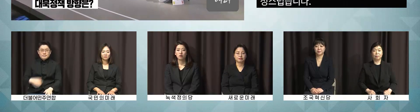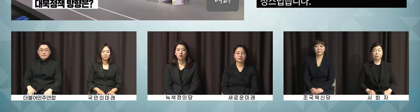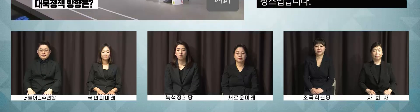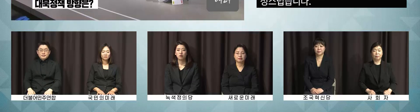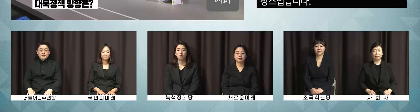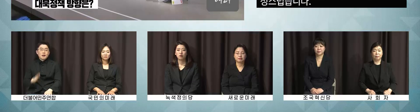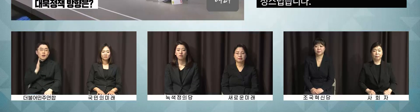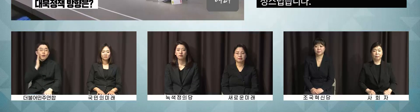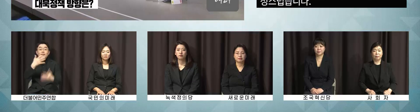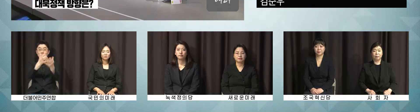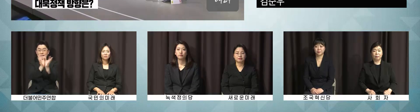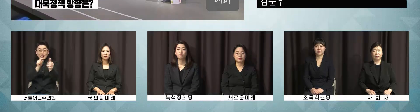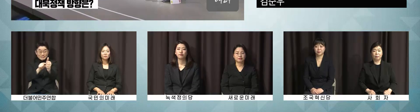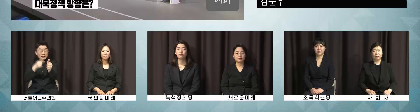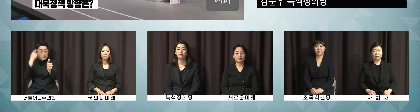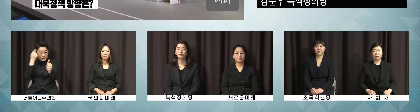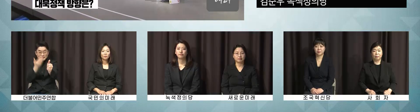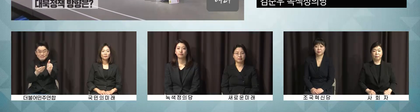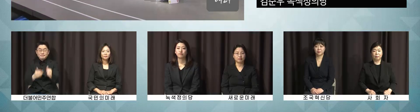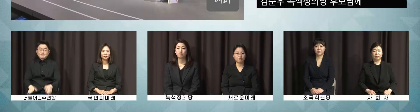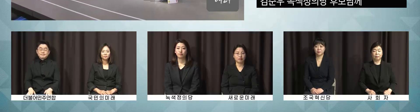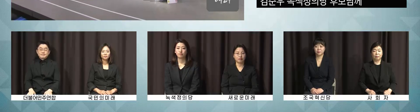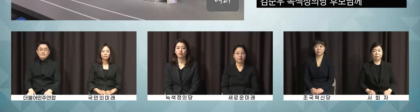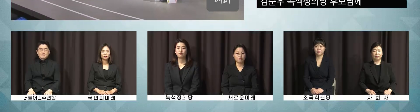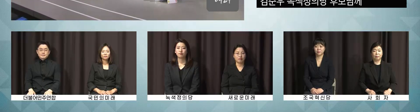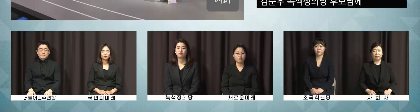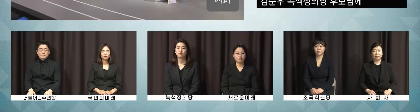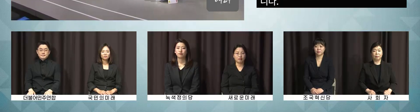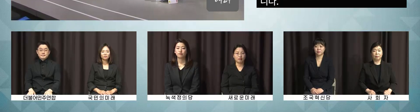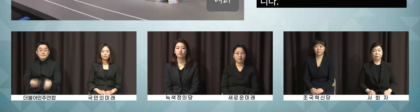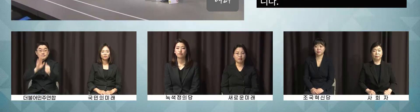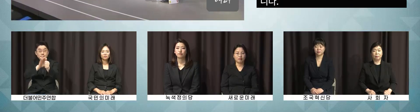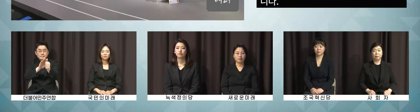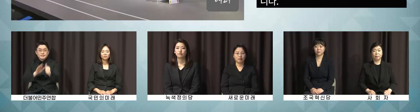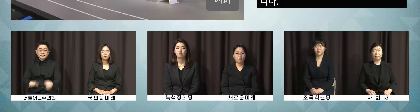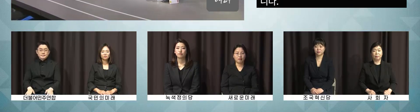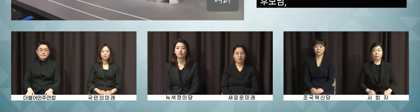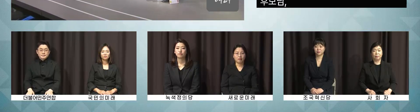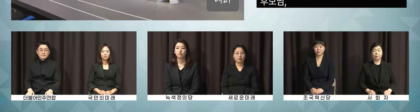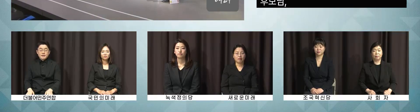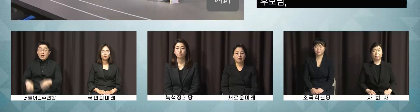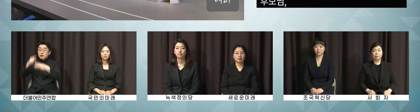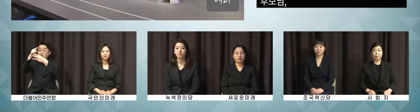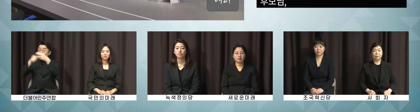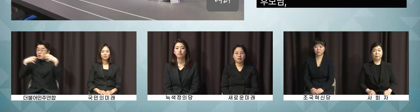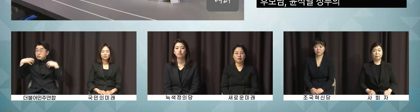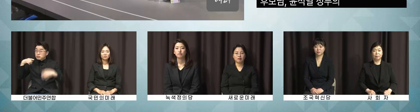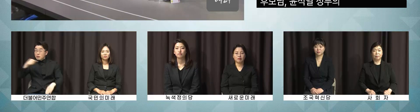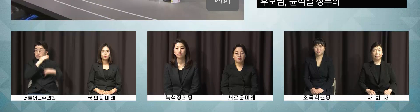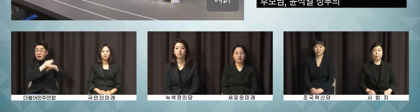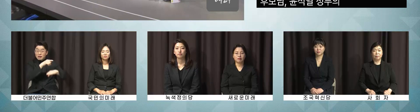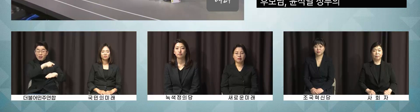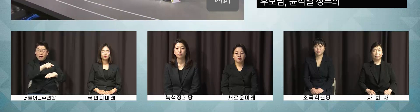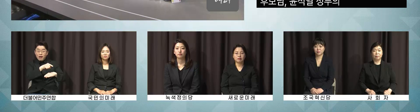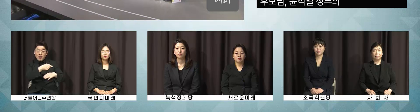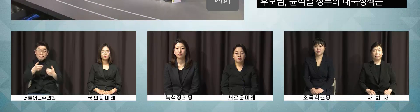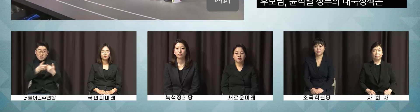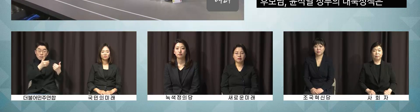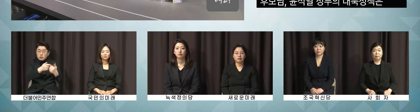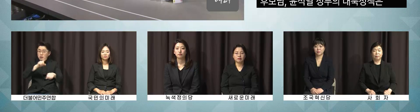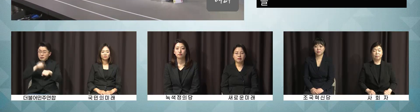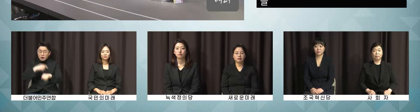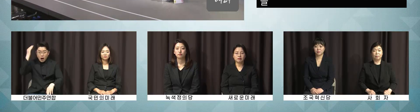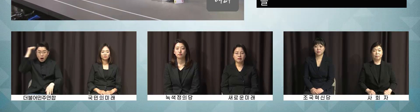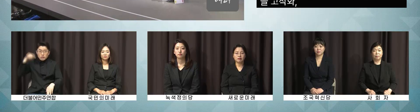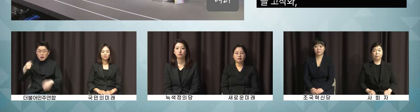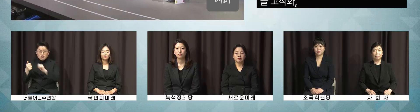김준우 녹색정의당 후보님께 여쭙겠습니다. 후보님, 윤석열 정부의 대북 정책은 분단을 고착화시키고